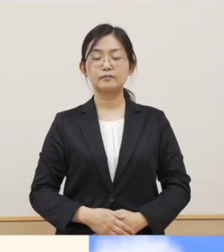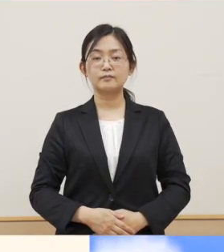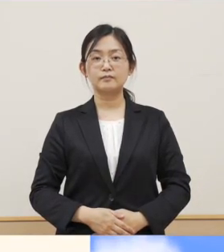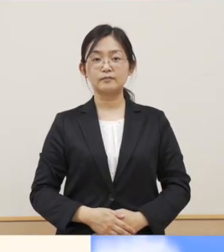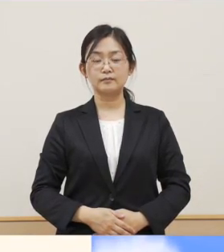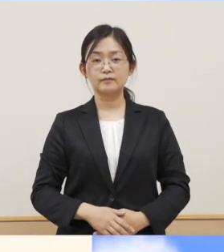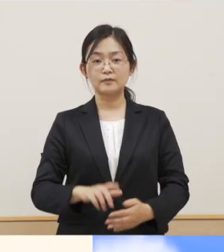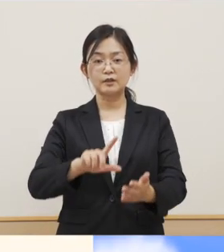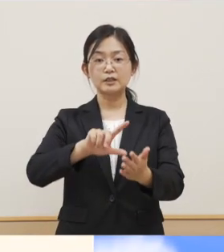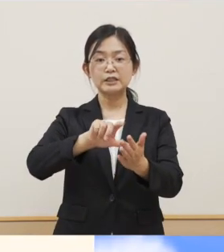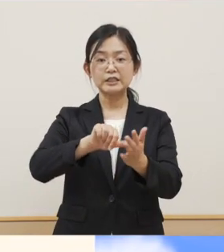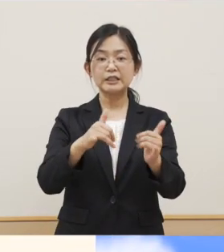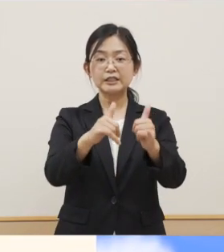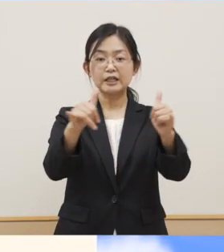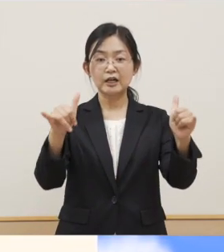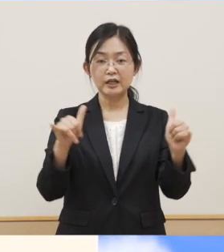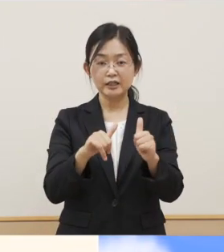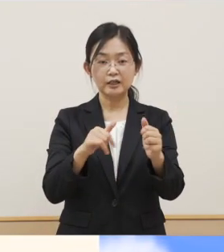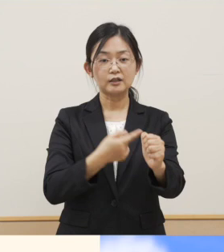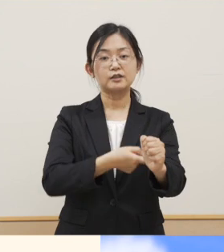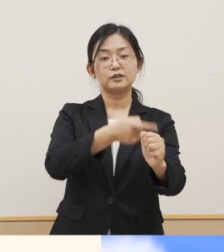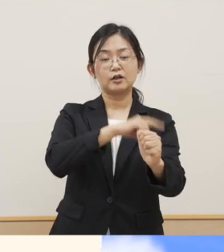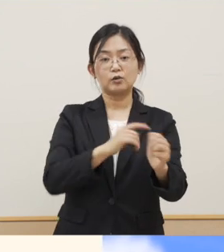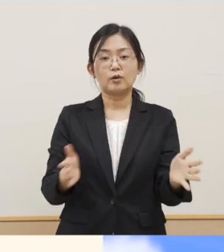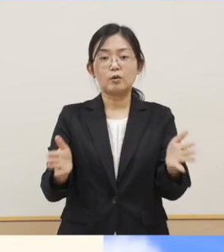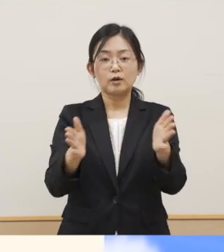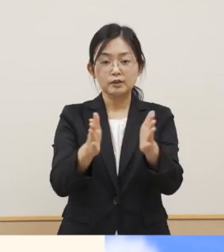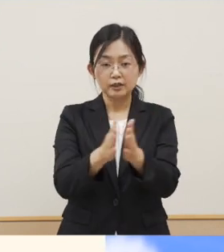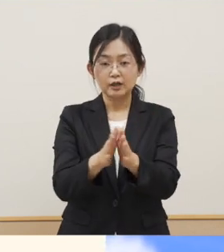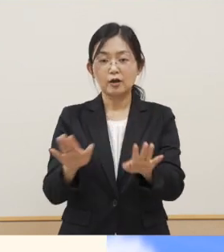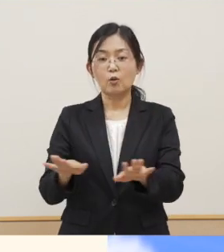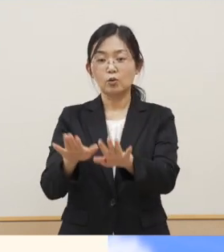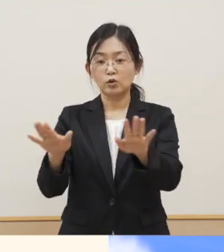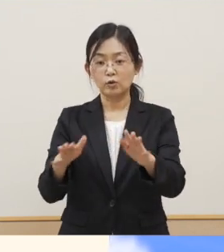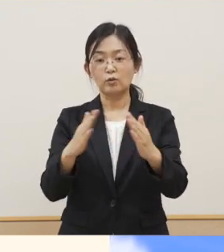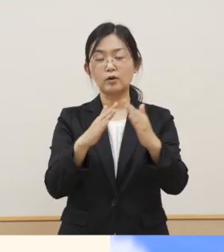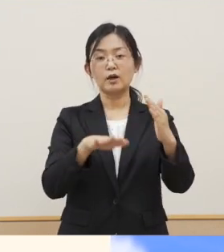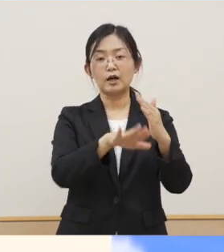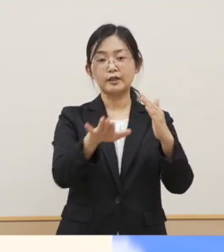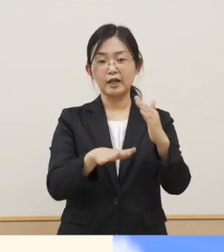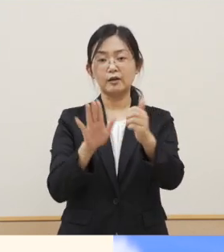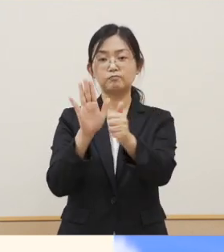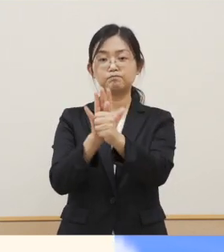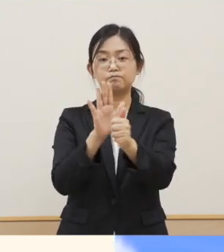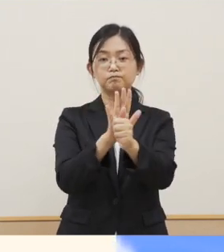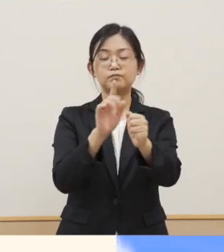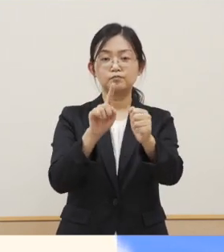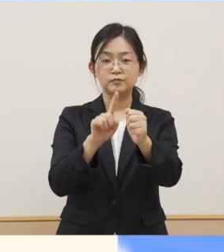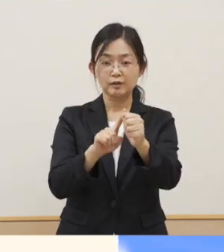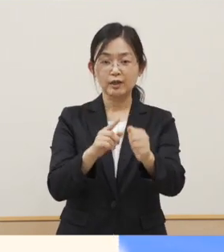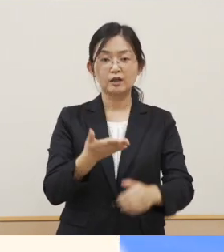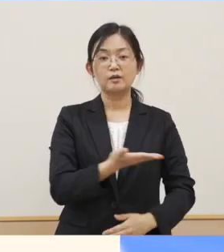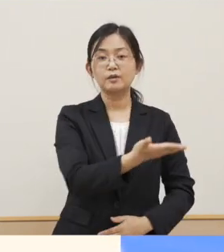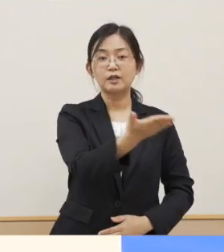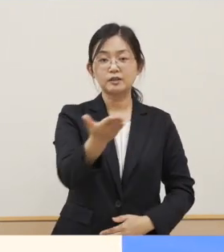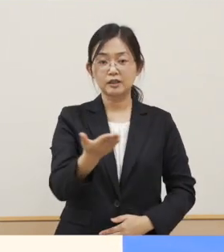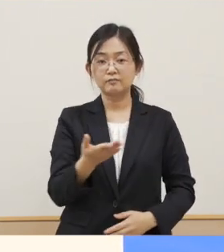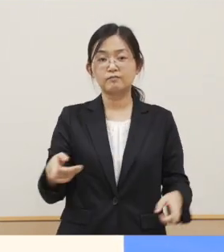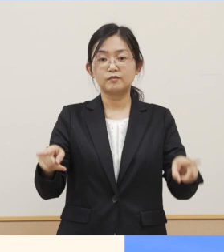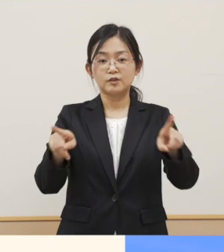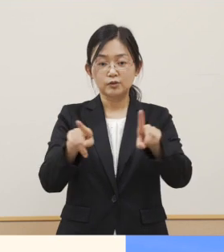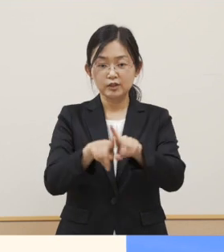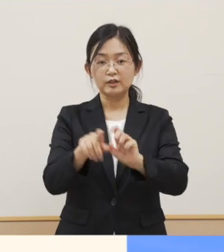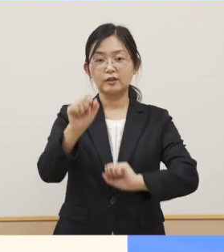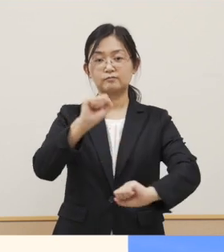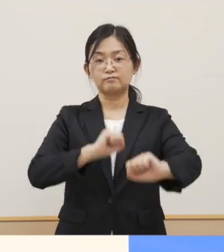地域社会が一体となって子どもと子育て家庭を支援していくために、皆さんも一緒に取り組み